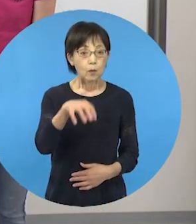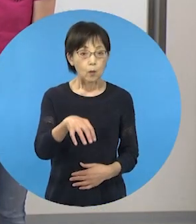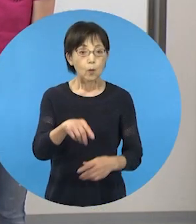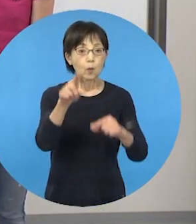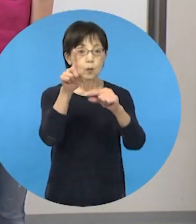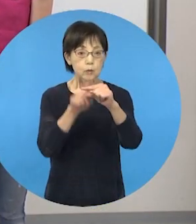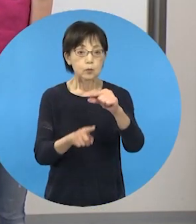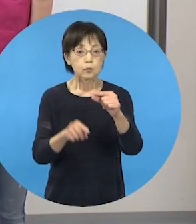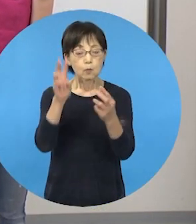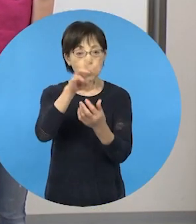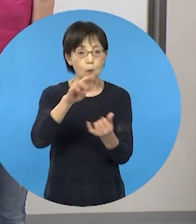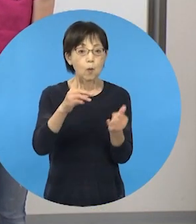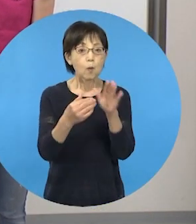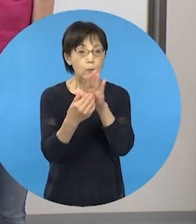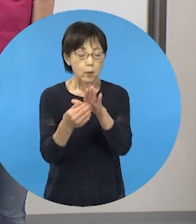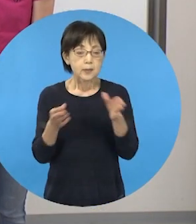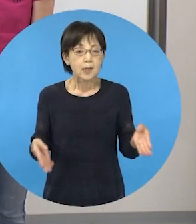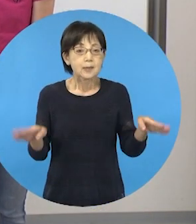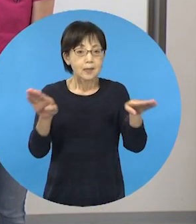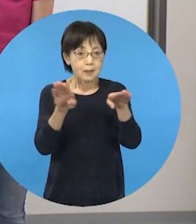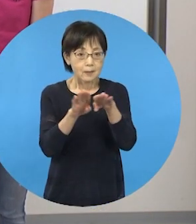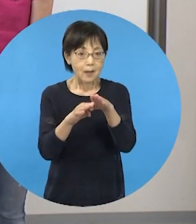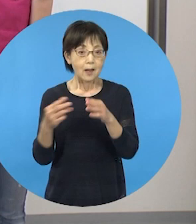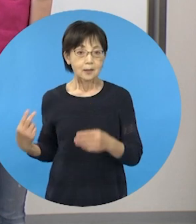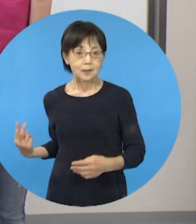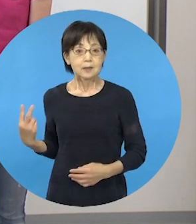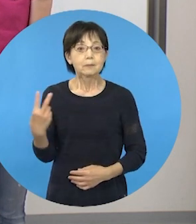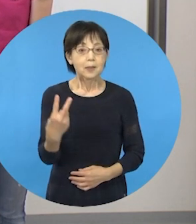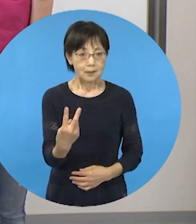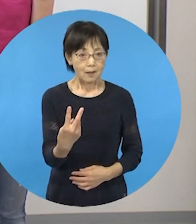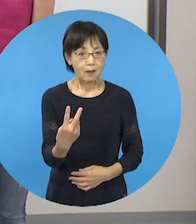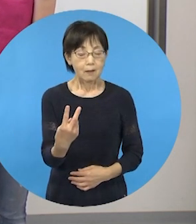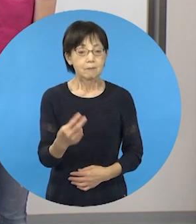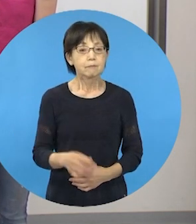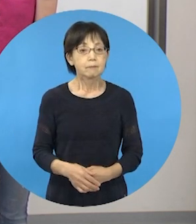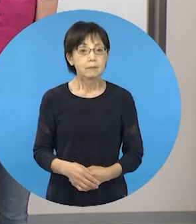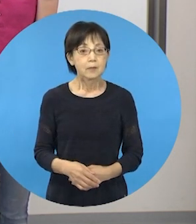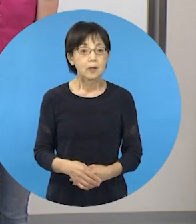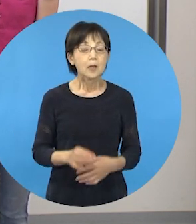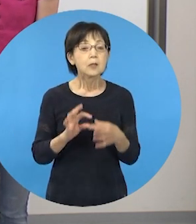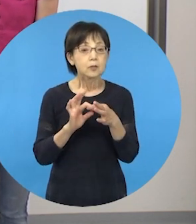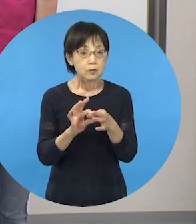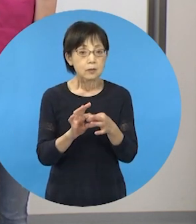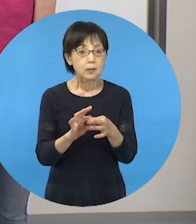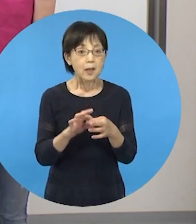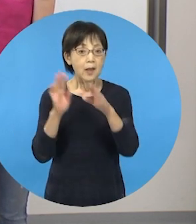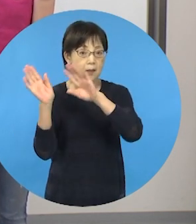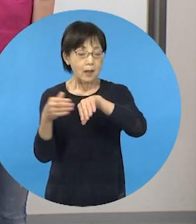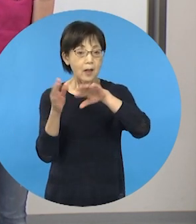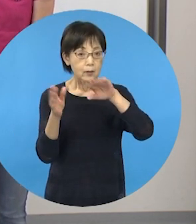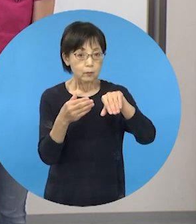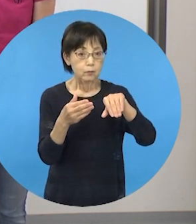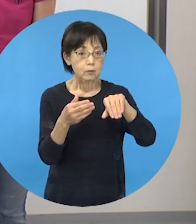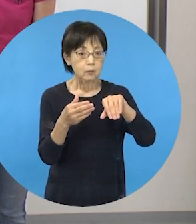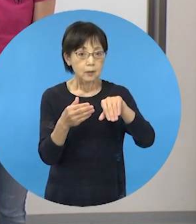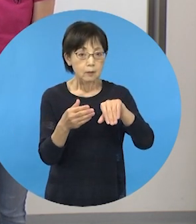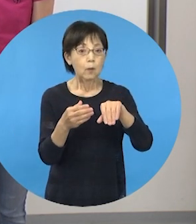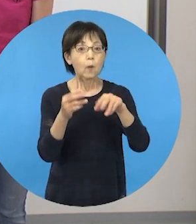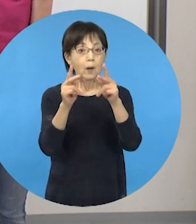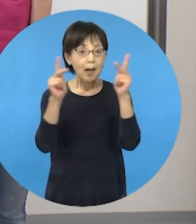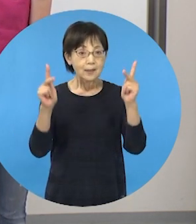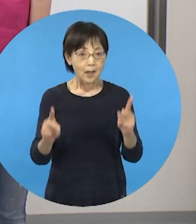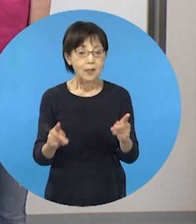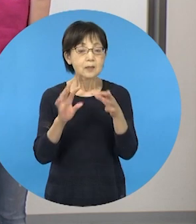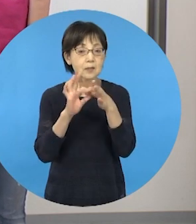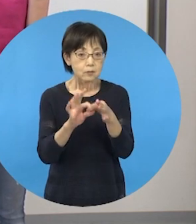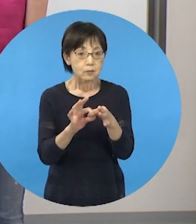多摩川沿いの土手から中央防災センターに移動してまいりました。引き続き台風19号から見えてきた課題について